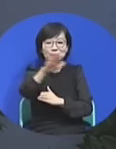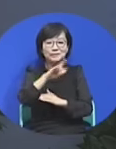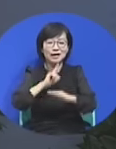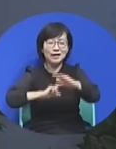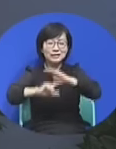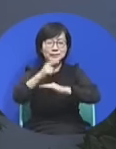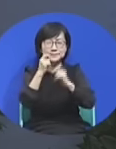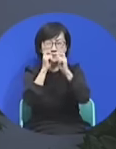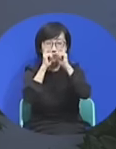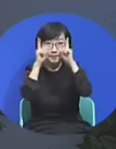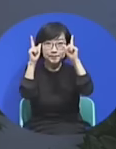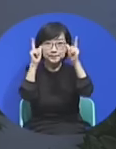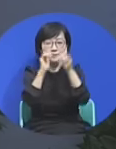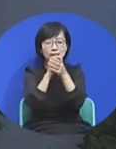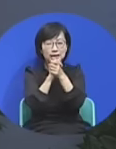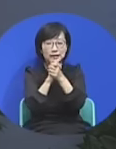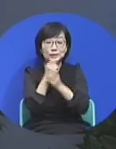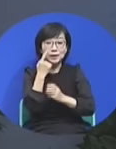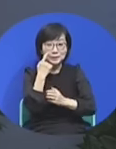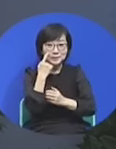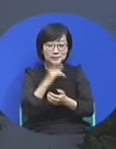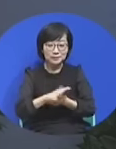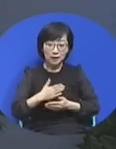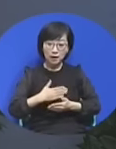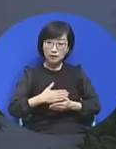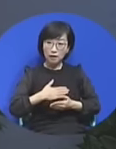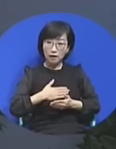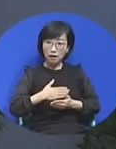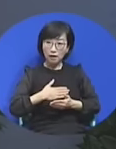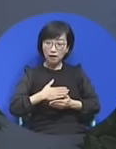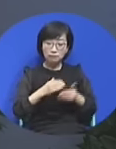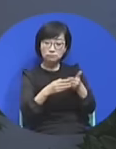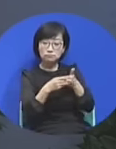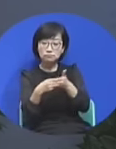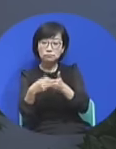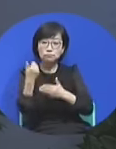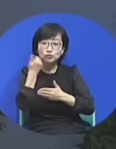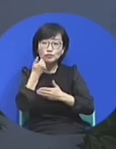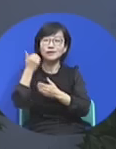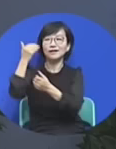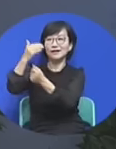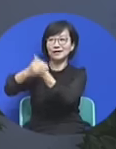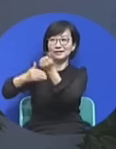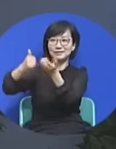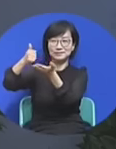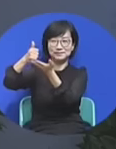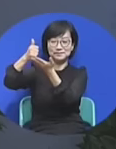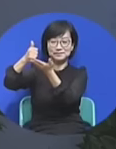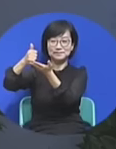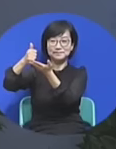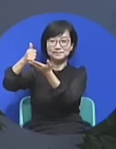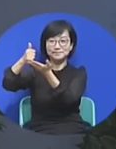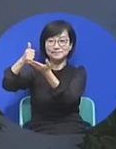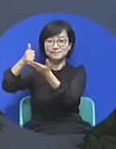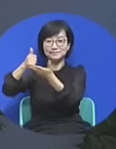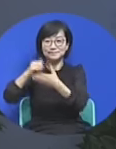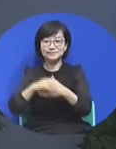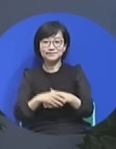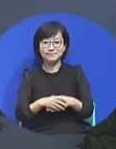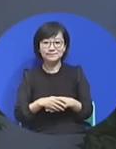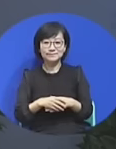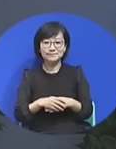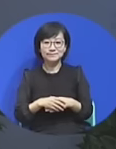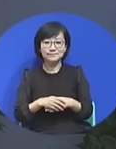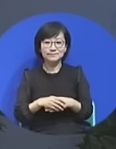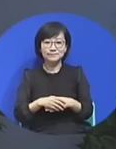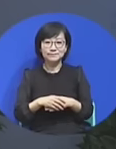up, pray. 나를 인도하시는 이는 하나님이십니다. Pray, saying, God, the one who leads me is you. 나보다